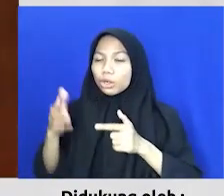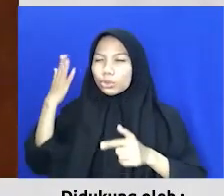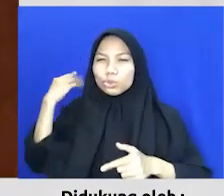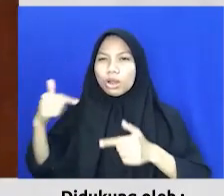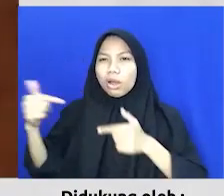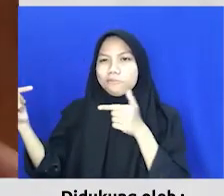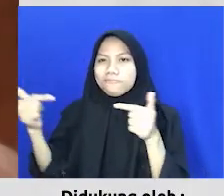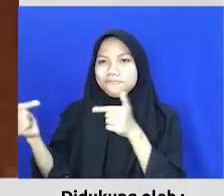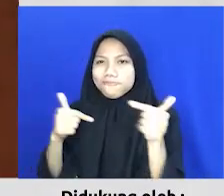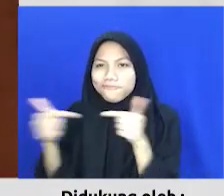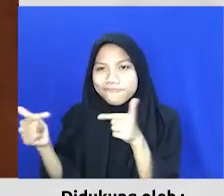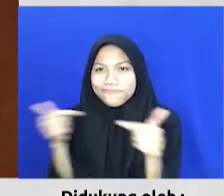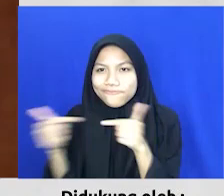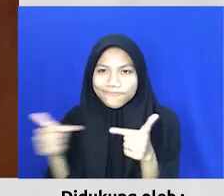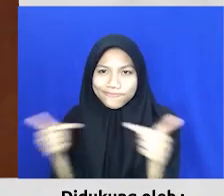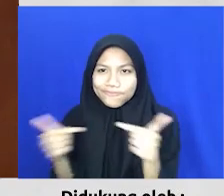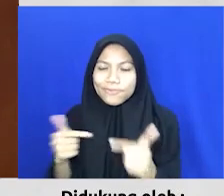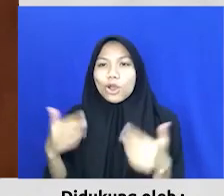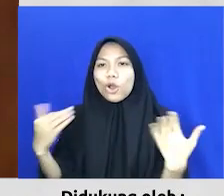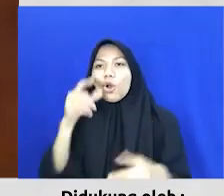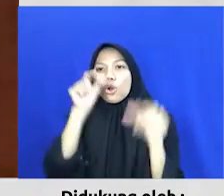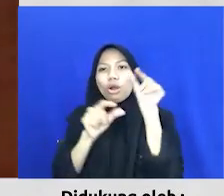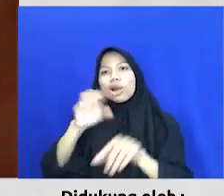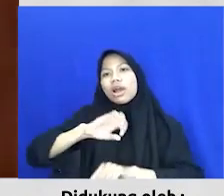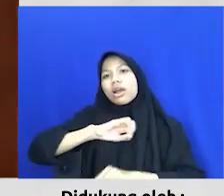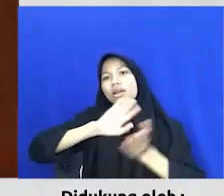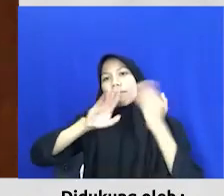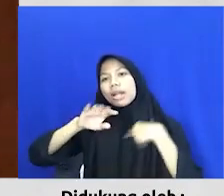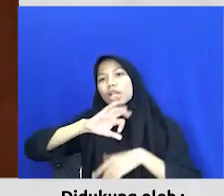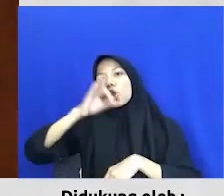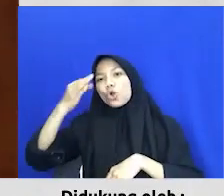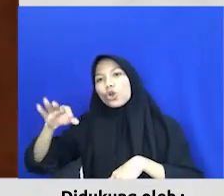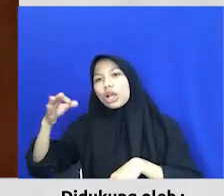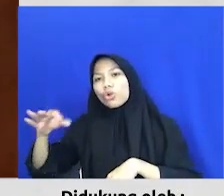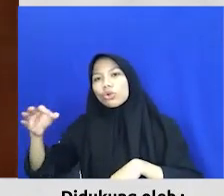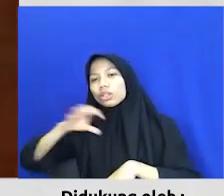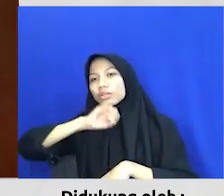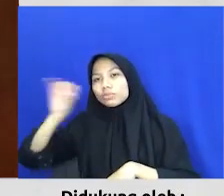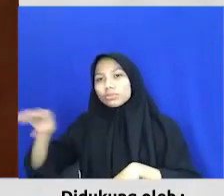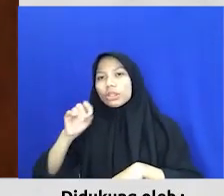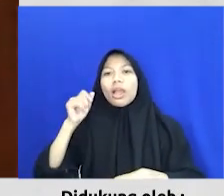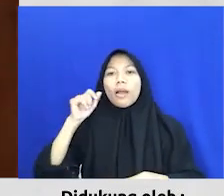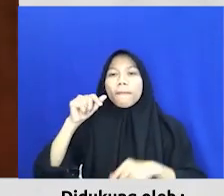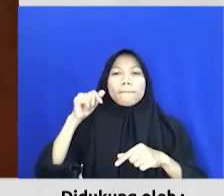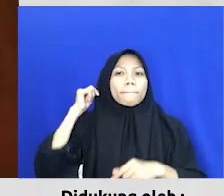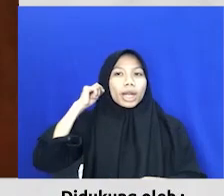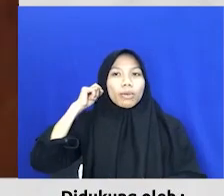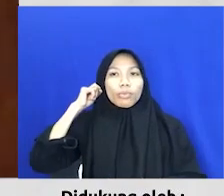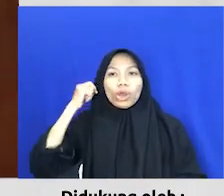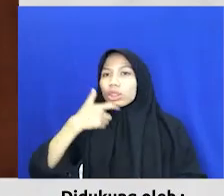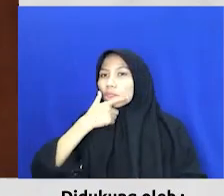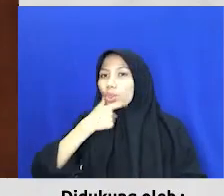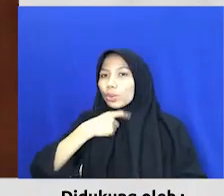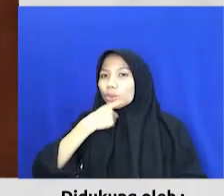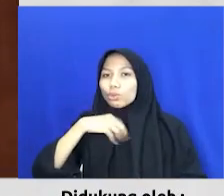sebagainya ya, dia lebih menarik itu kan ya. Di semua itu Usmar mencari konflik-konflik itu ya,